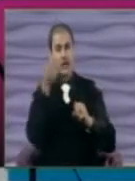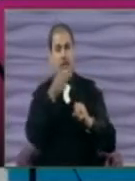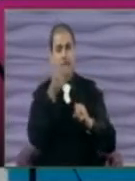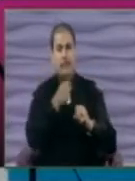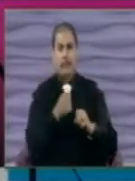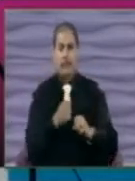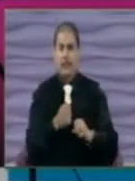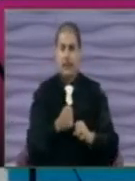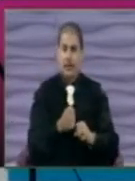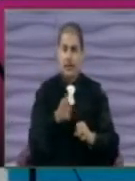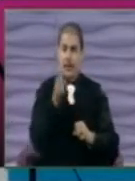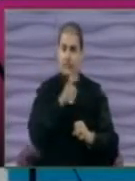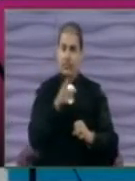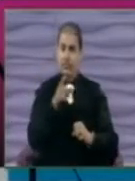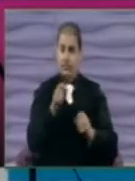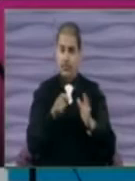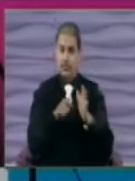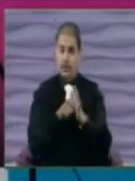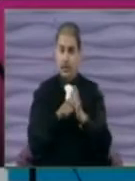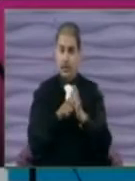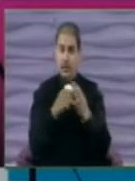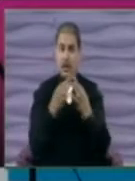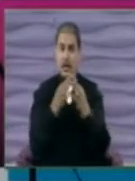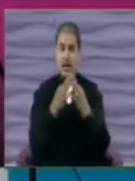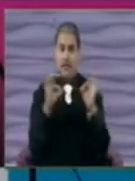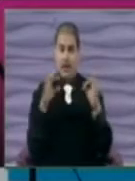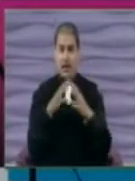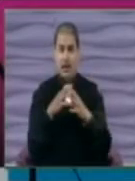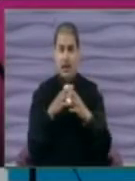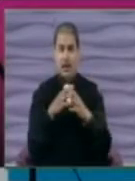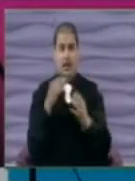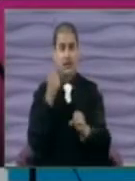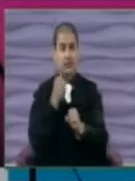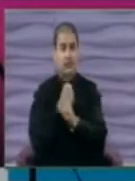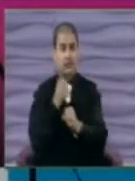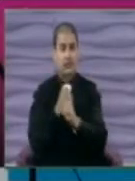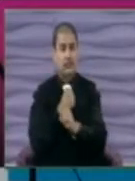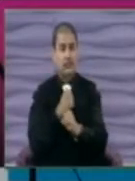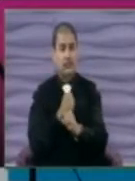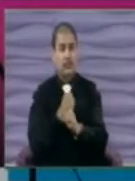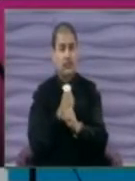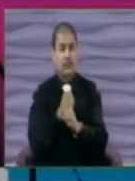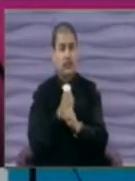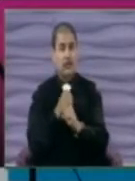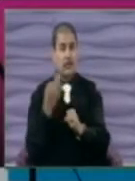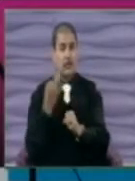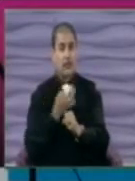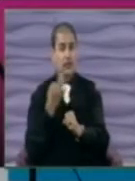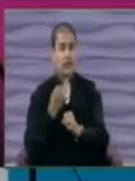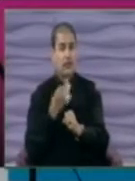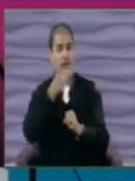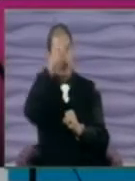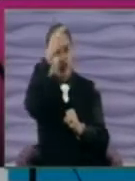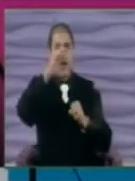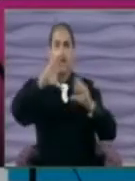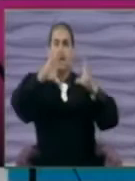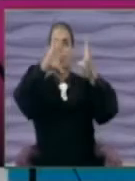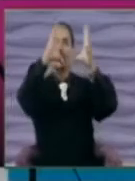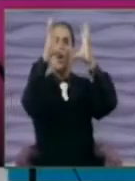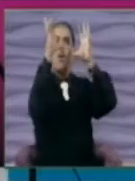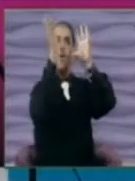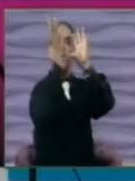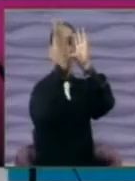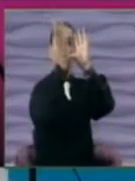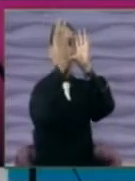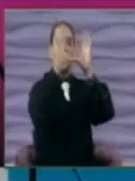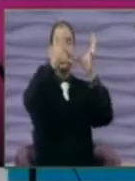اسمه فان كوخ. لوحه فان كوخ اسم اللوحه ستاري نايت. الصوره زي ما شايفينها تظهر فيها مجره درب التبانه وحركه